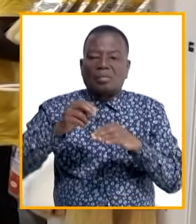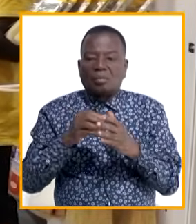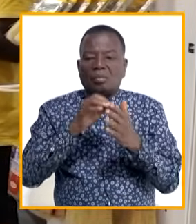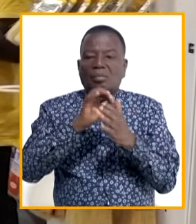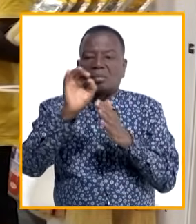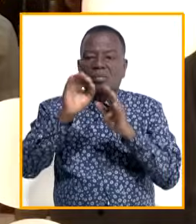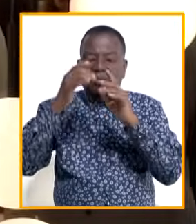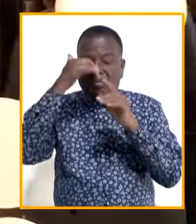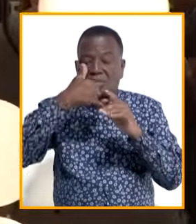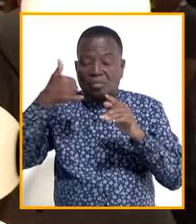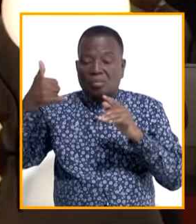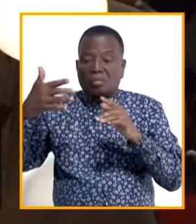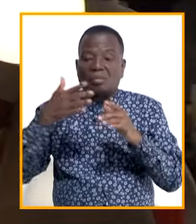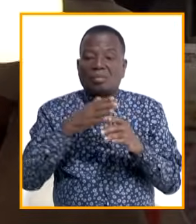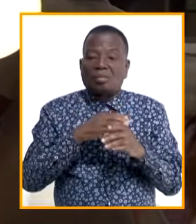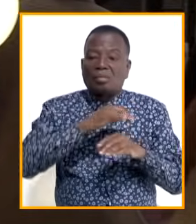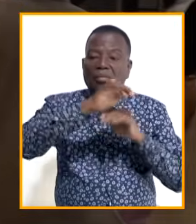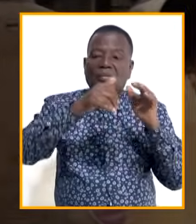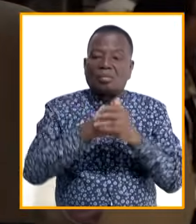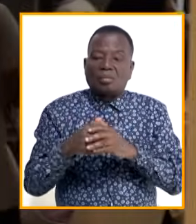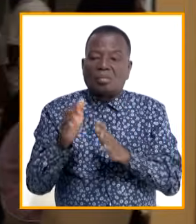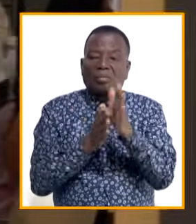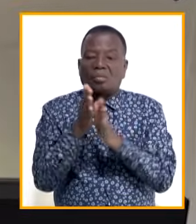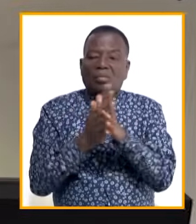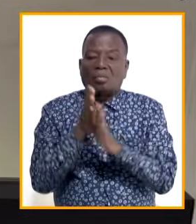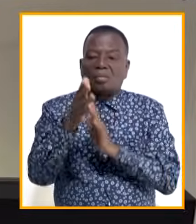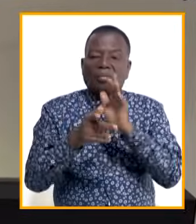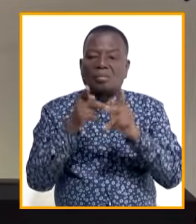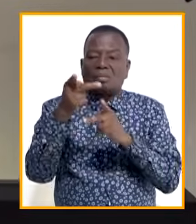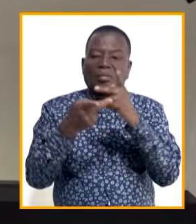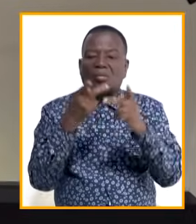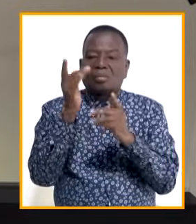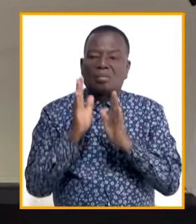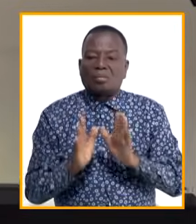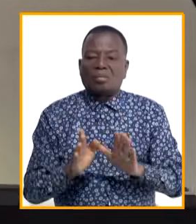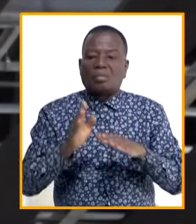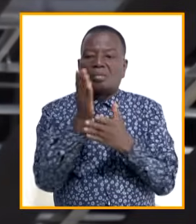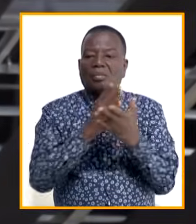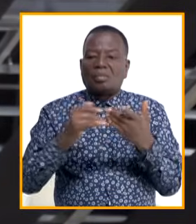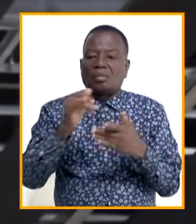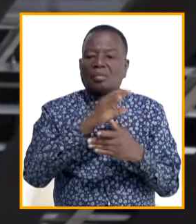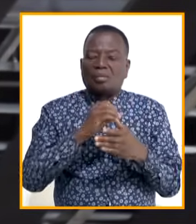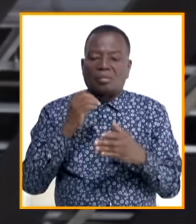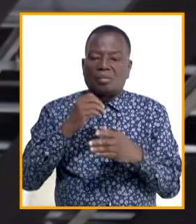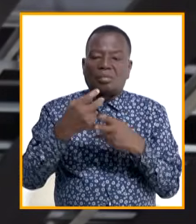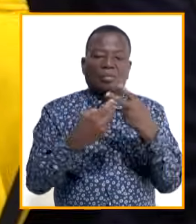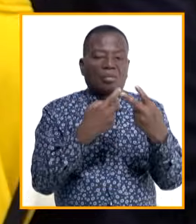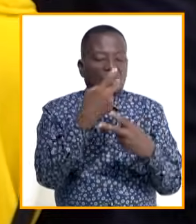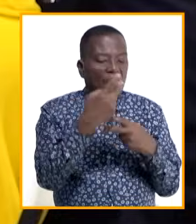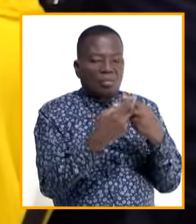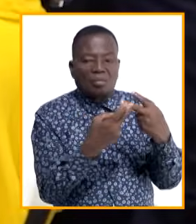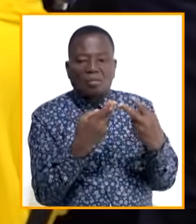décoration intérieure, ameublement, tout semble intéresser les visiteurs. Certains parcourent les stands de promoteurs